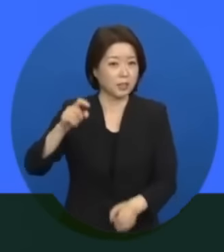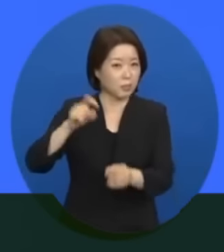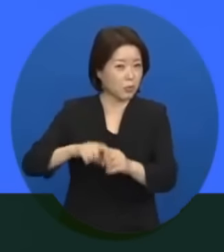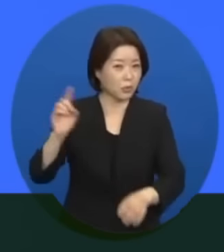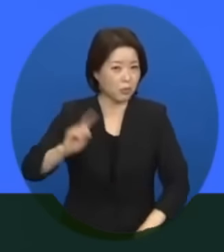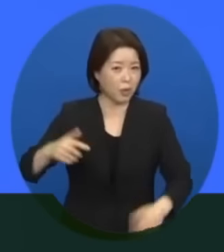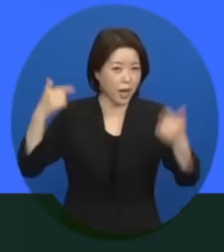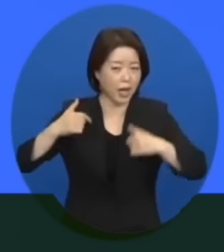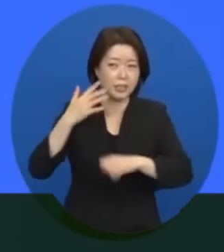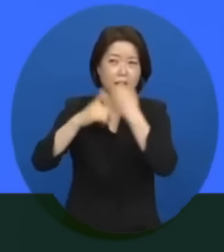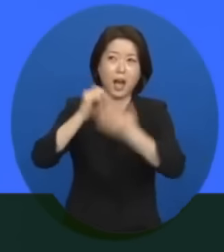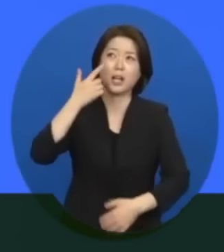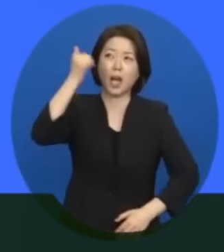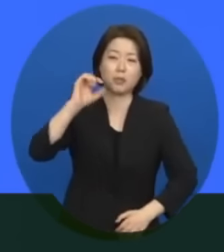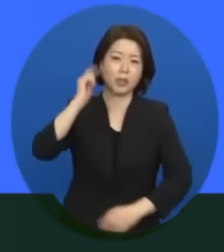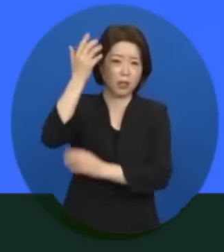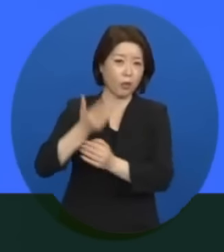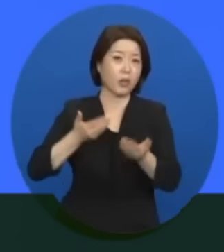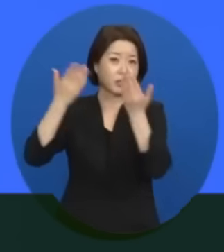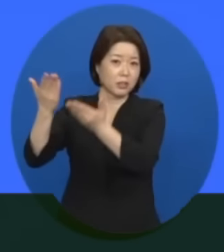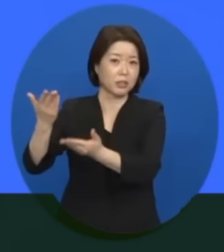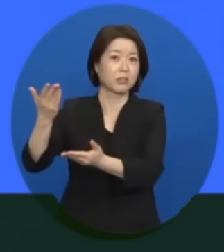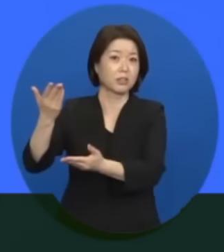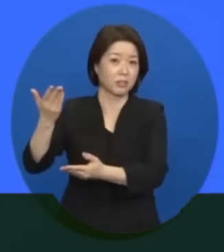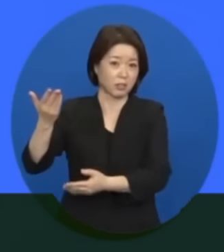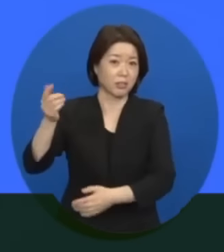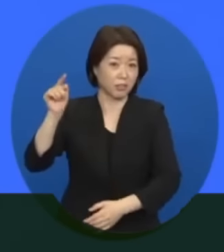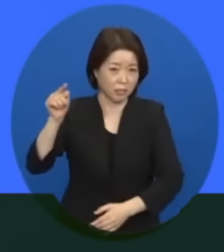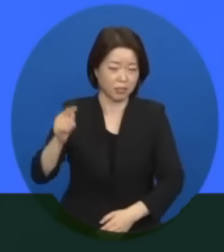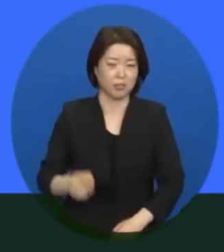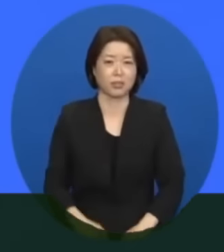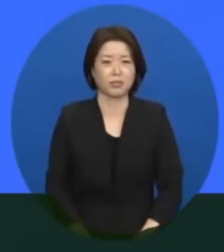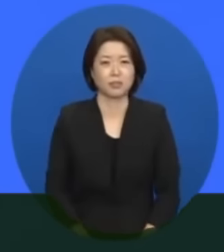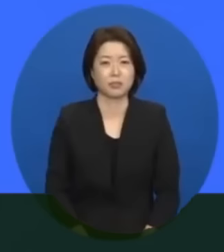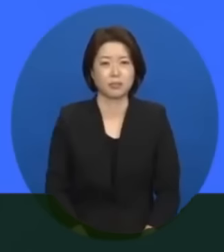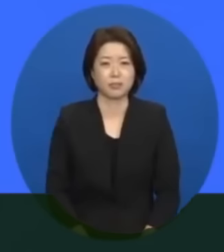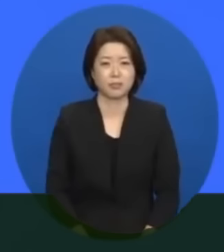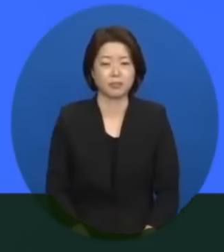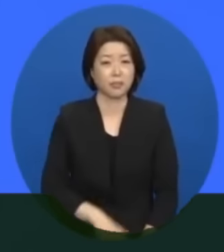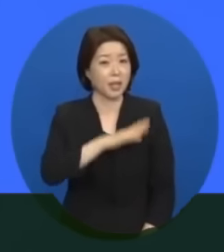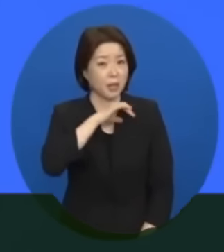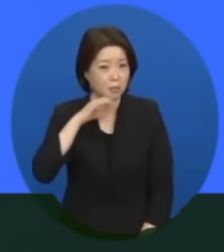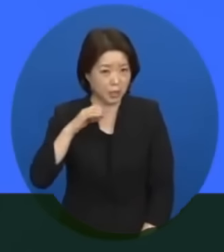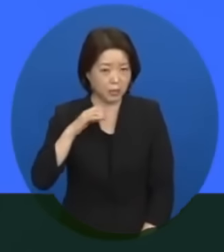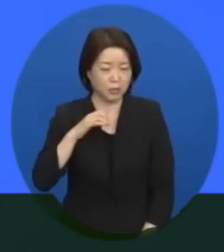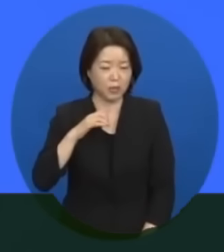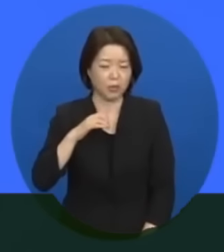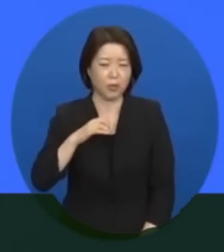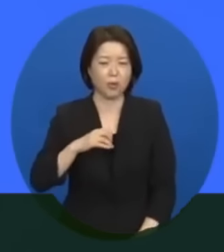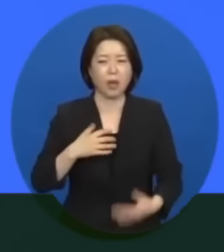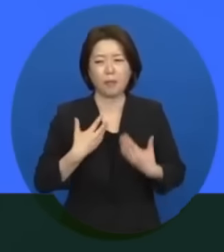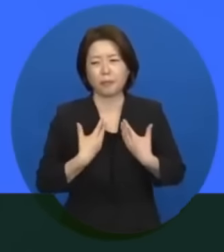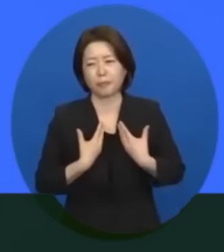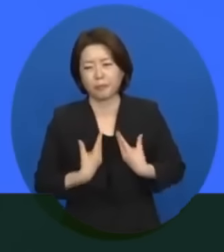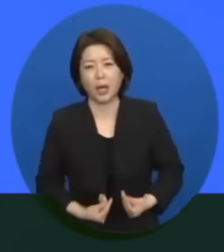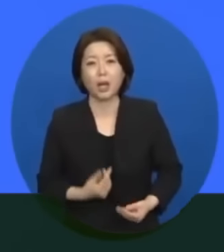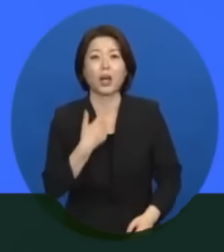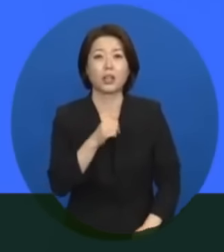언제나 하나님 아버지께 영광을 올려 드리는 것이죠 베드로도 주저 앉았던 때가 있었잖아요